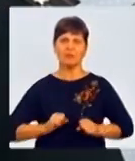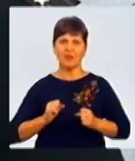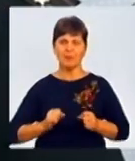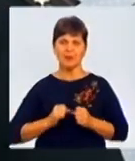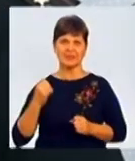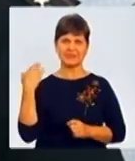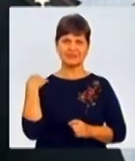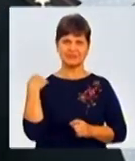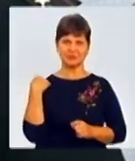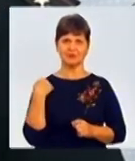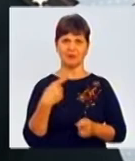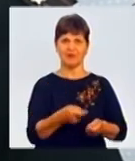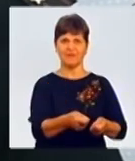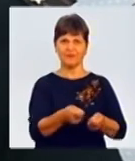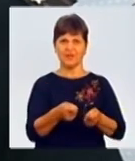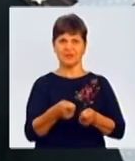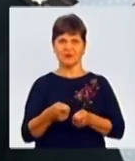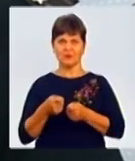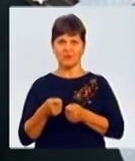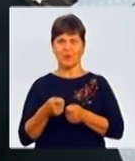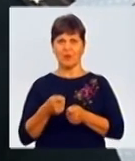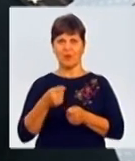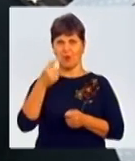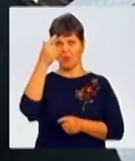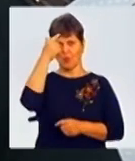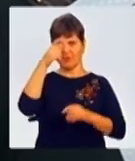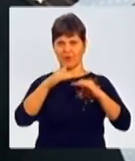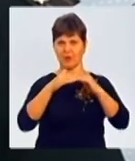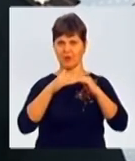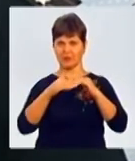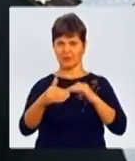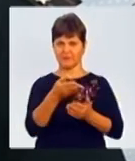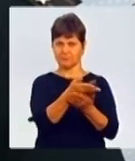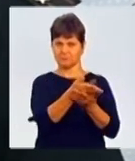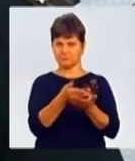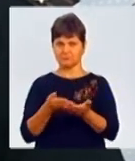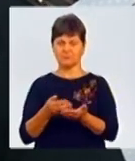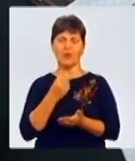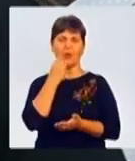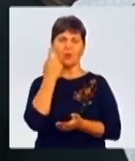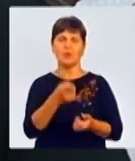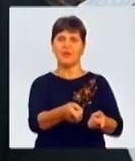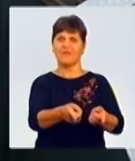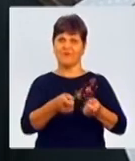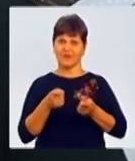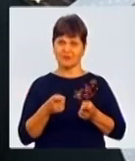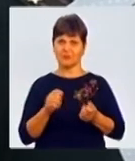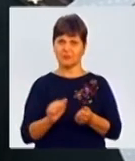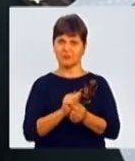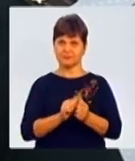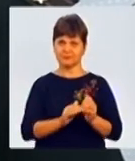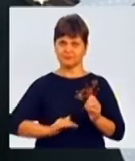буксирувати її до берега, тримаючи голову над рівнем води. Коли людину вже витягли на берег, треба звільнити її легені